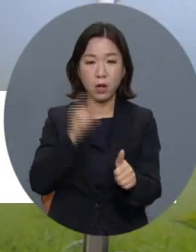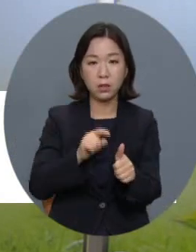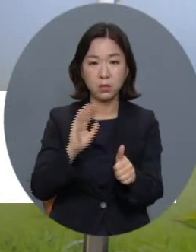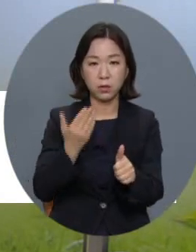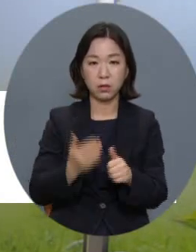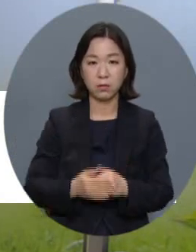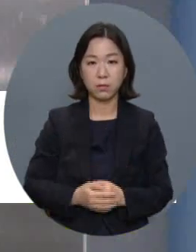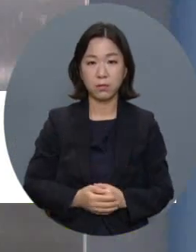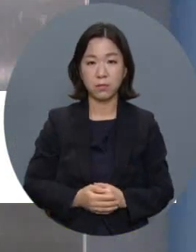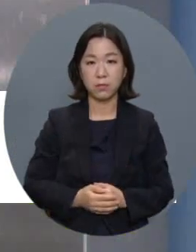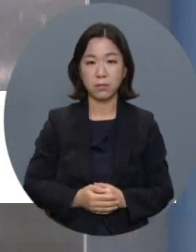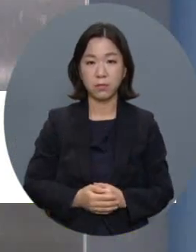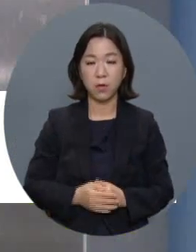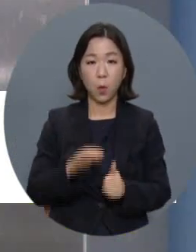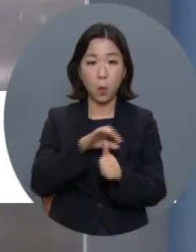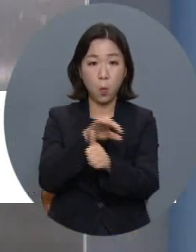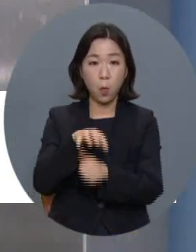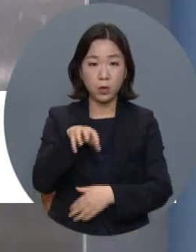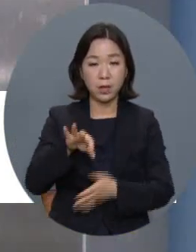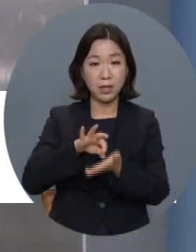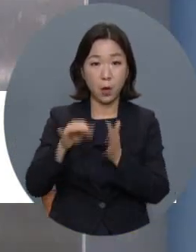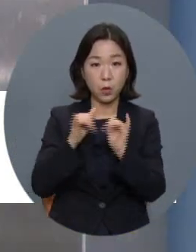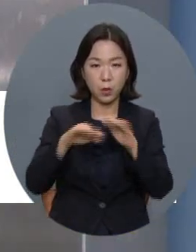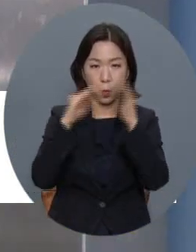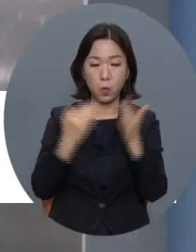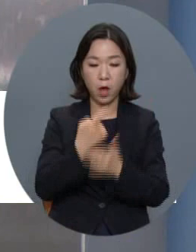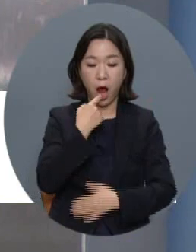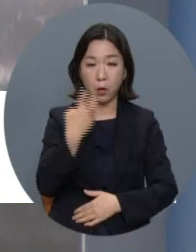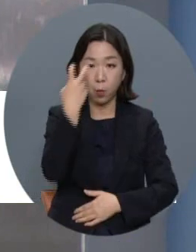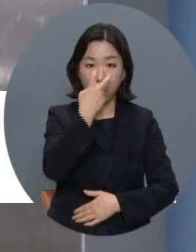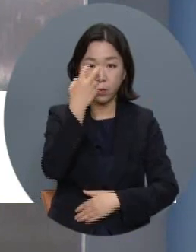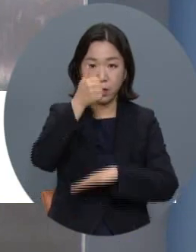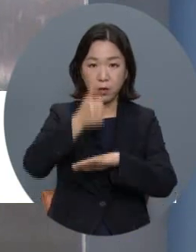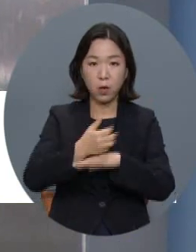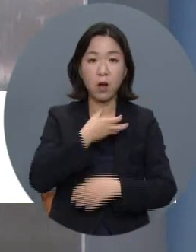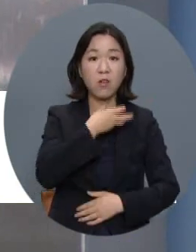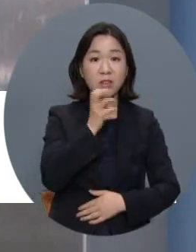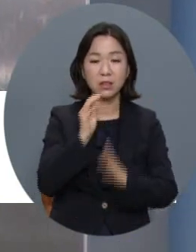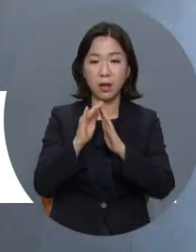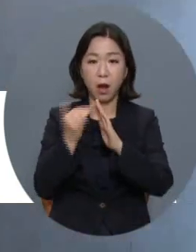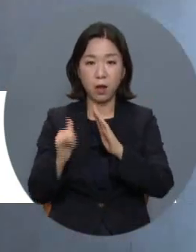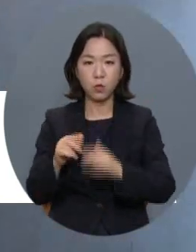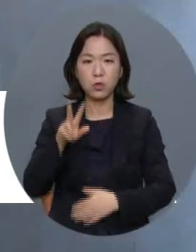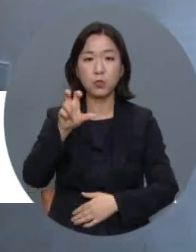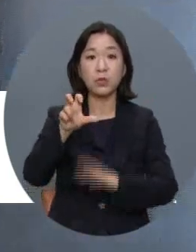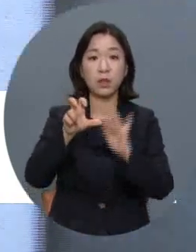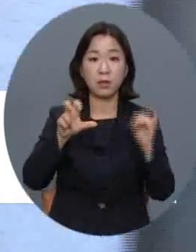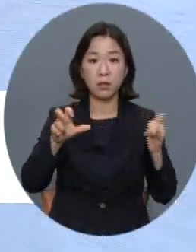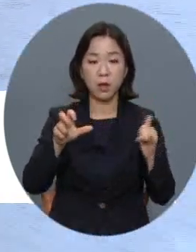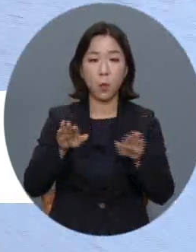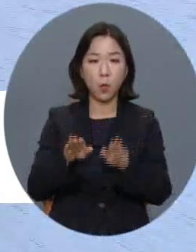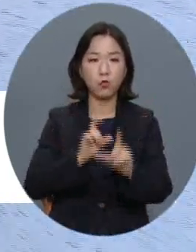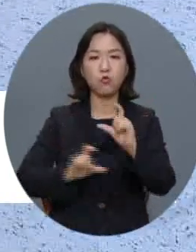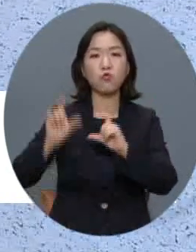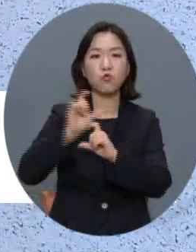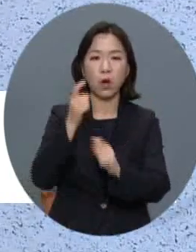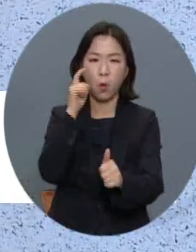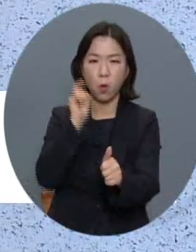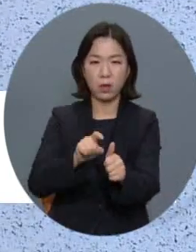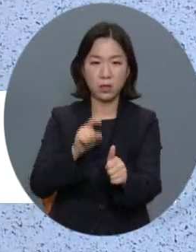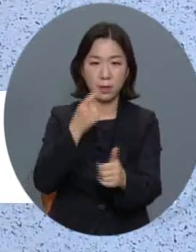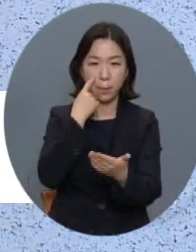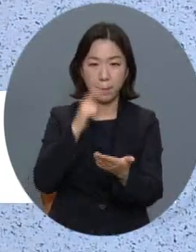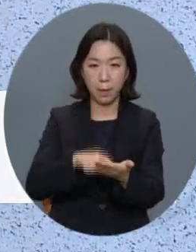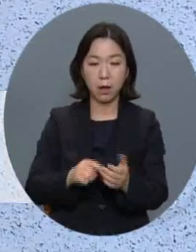판정을 받았습니다. 보호시설 이용자 전수검사를 한 결과 어르신과 가족 등 25명이 오늘 추가로